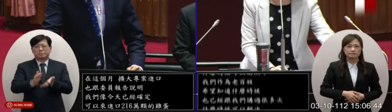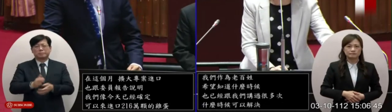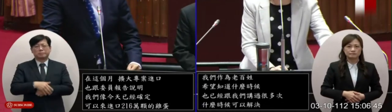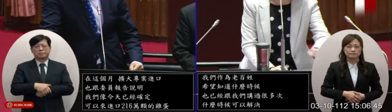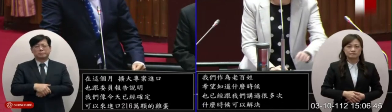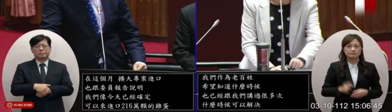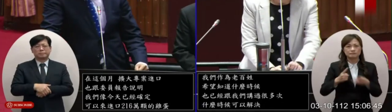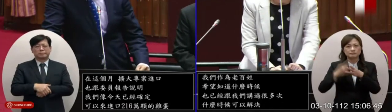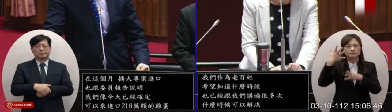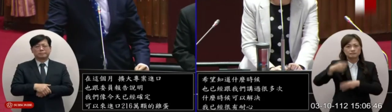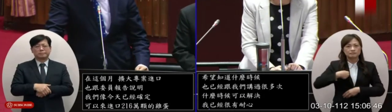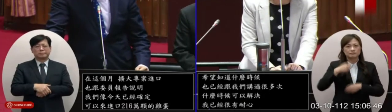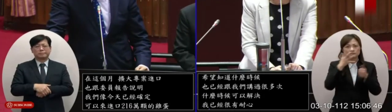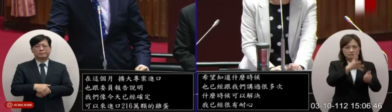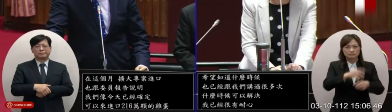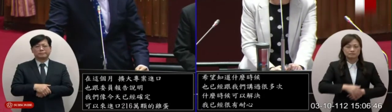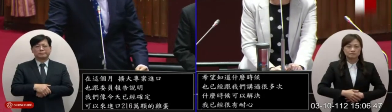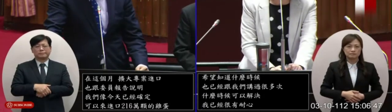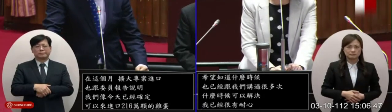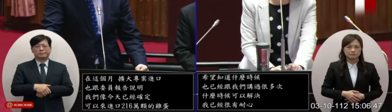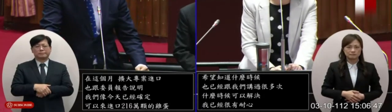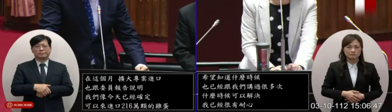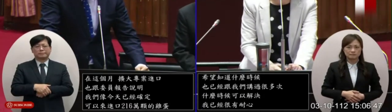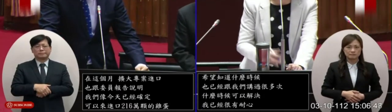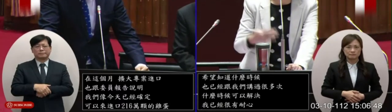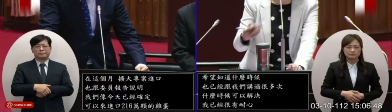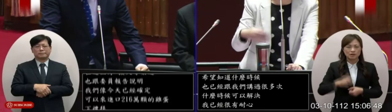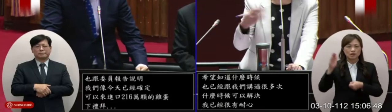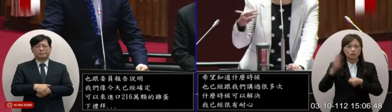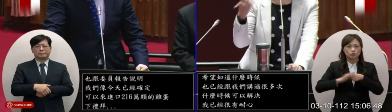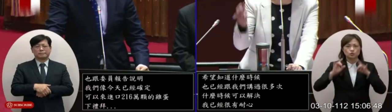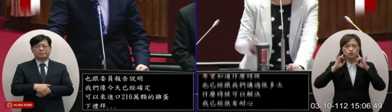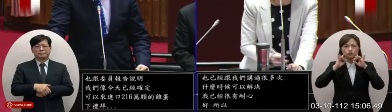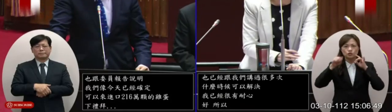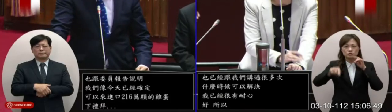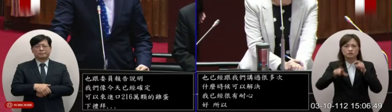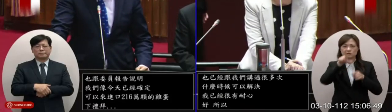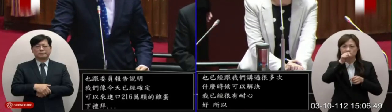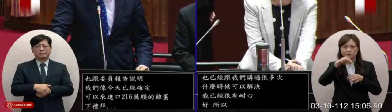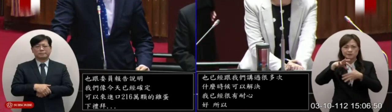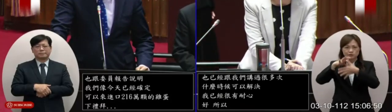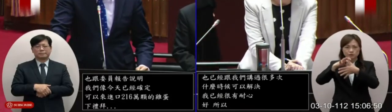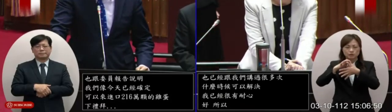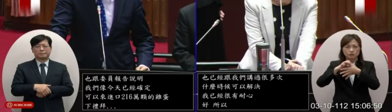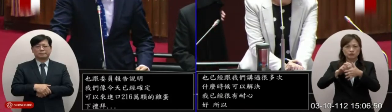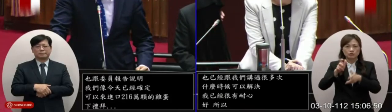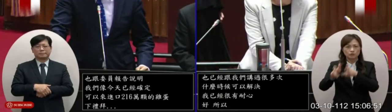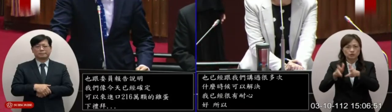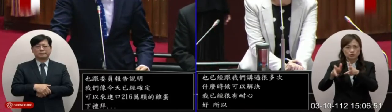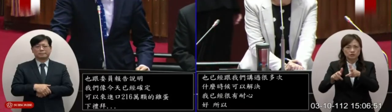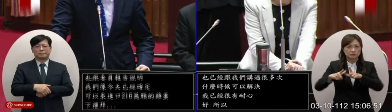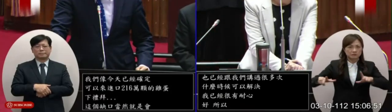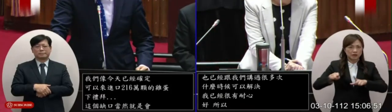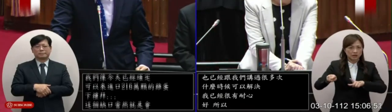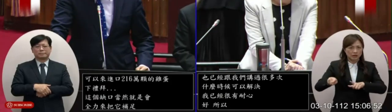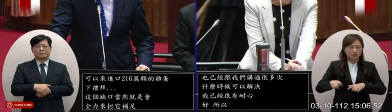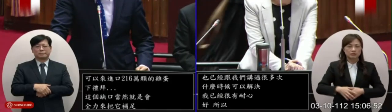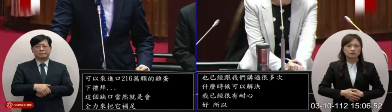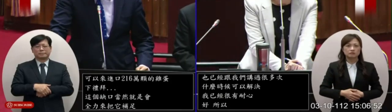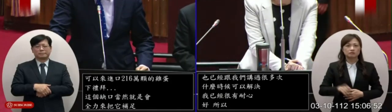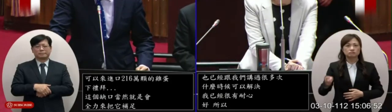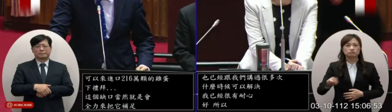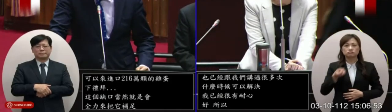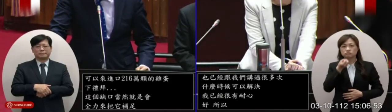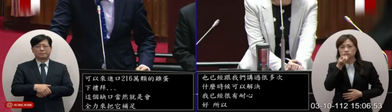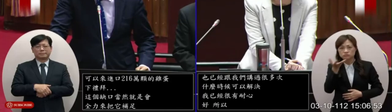主委，我请教你，我们那个普丰哈，大家也知道这个是鸡肉很大的一个供应商，他说按